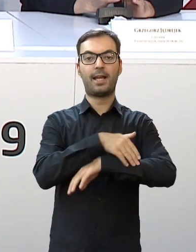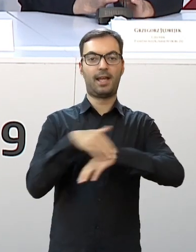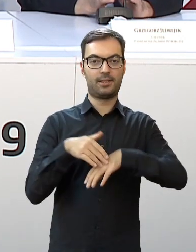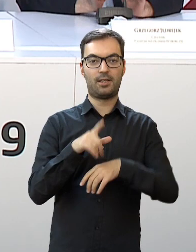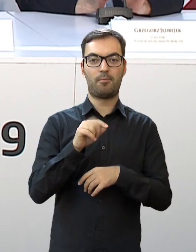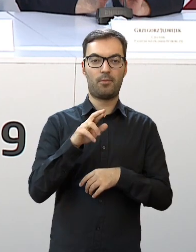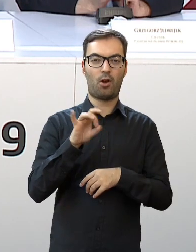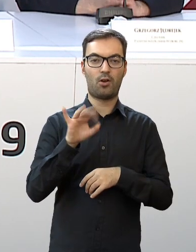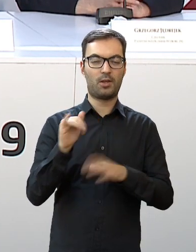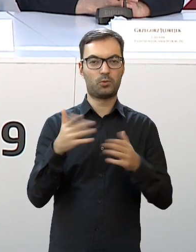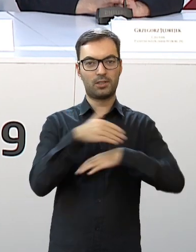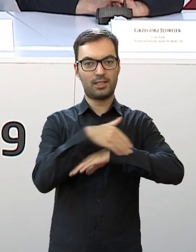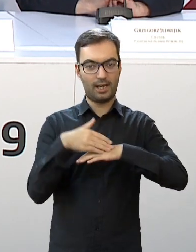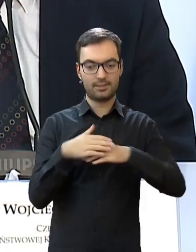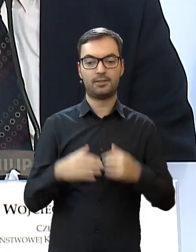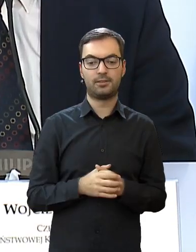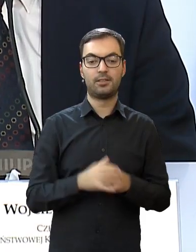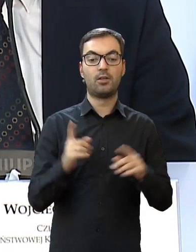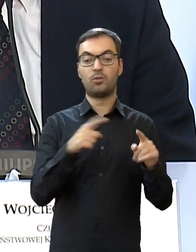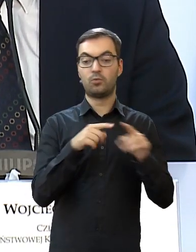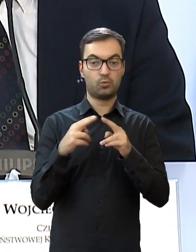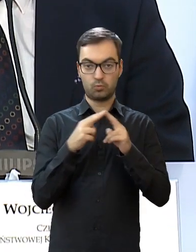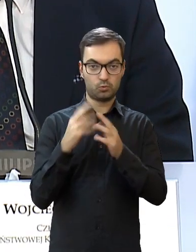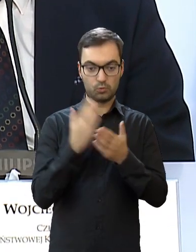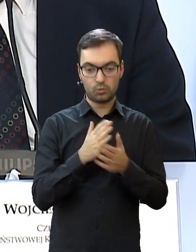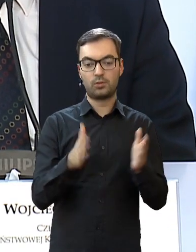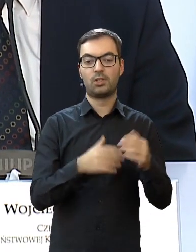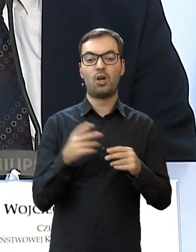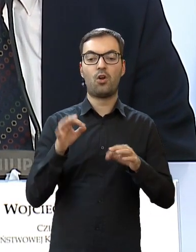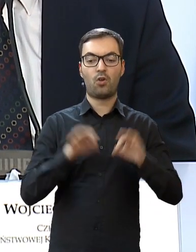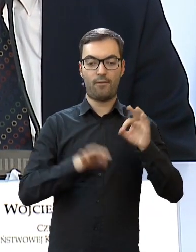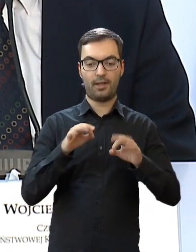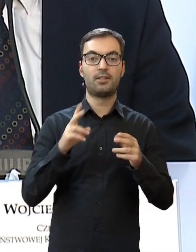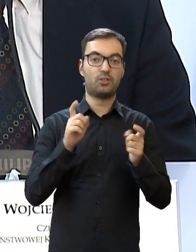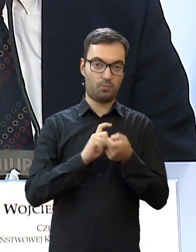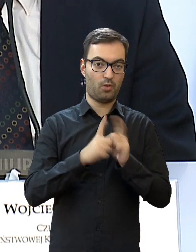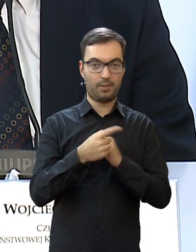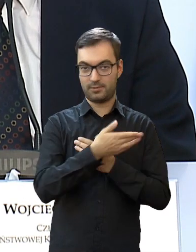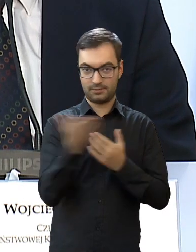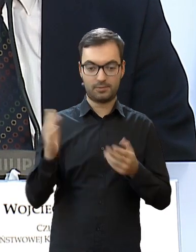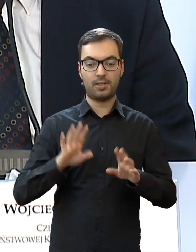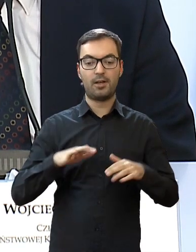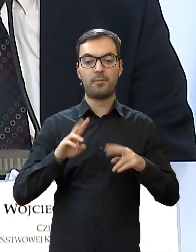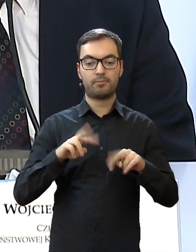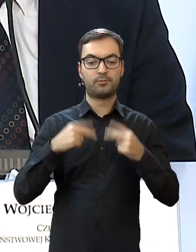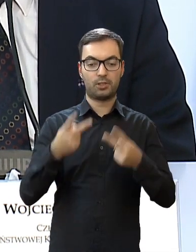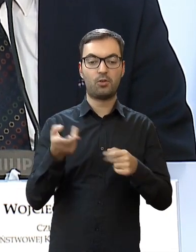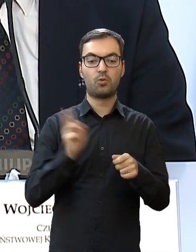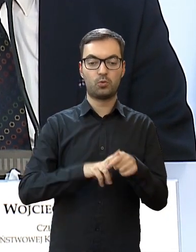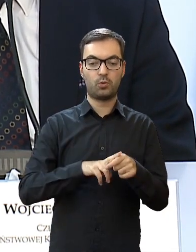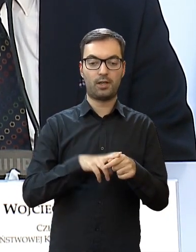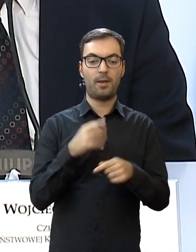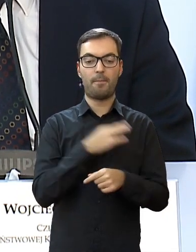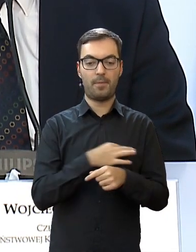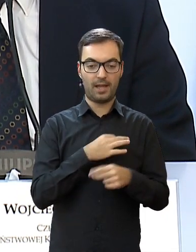Po ustaleniu progów zrobimy taką konferencję progową, spotkamy się z Państwem i podamy, które komitety